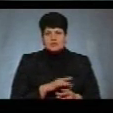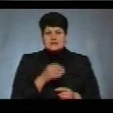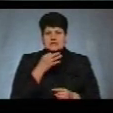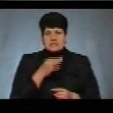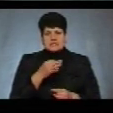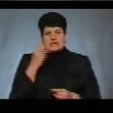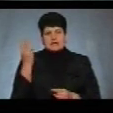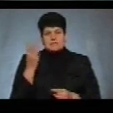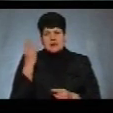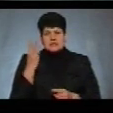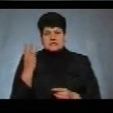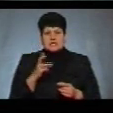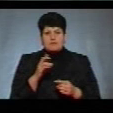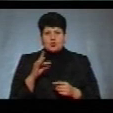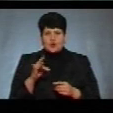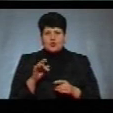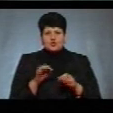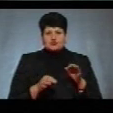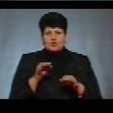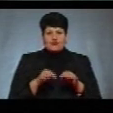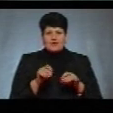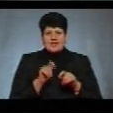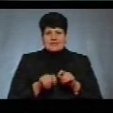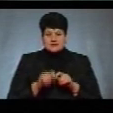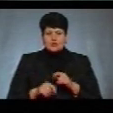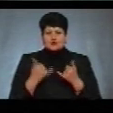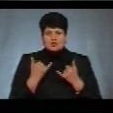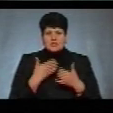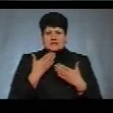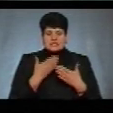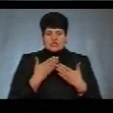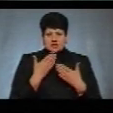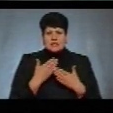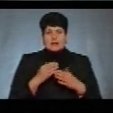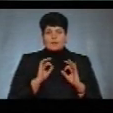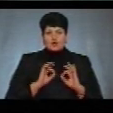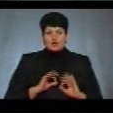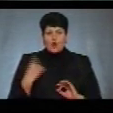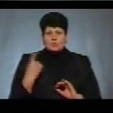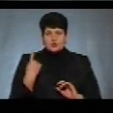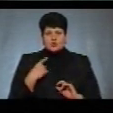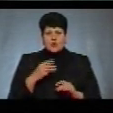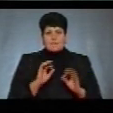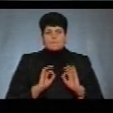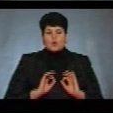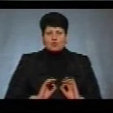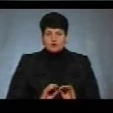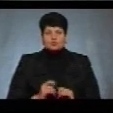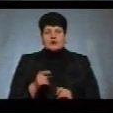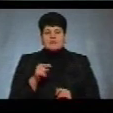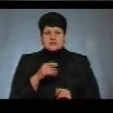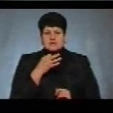бюро судмедекспертизи. Його сьогодні на судовому засіданні зачитав прокурор обласної прокуратури Леонід Бучковський. За його